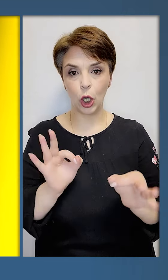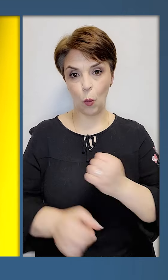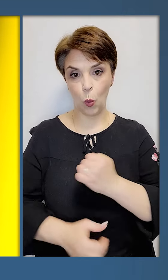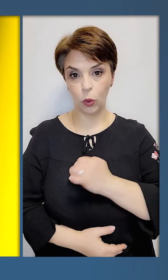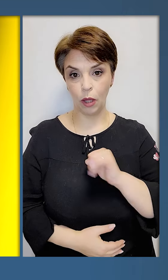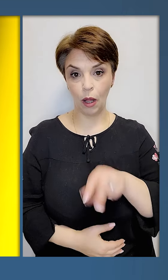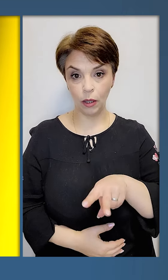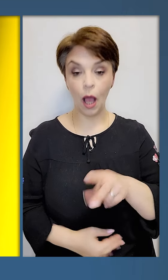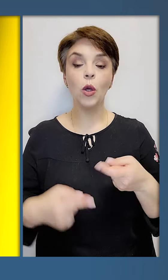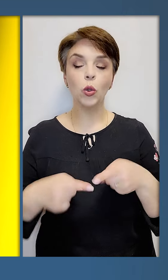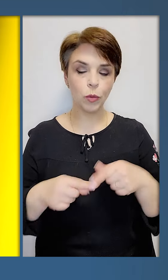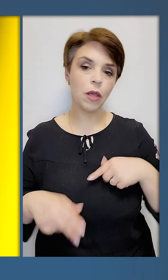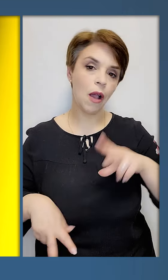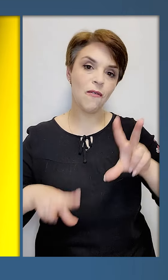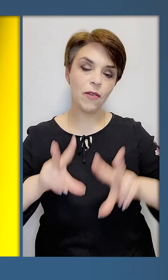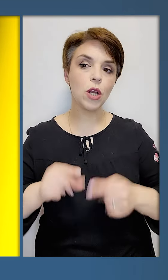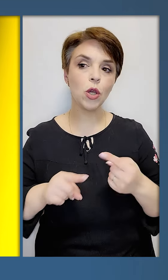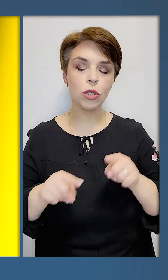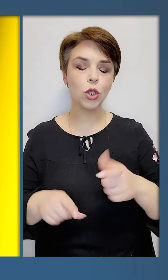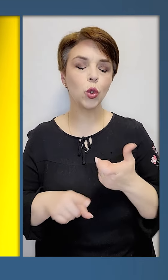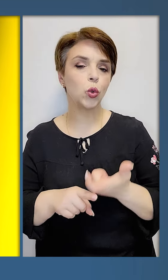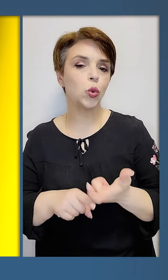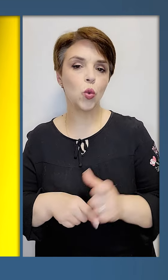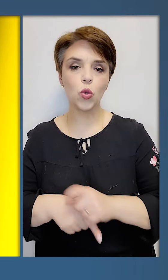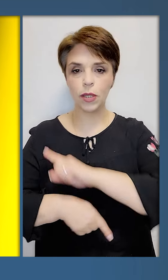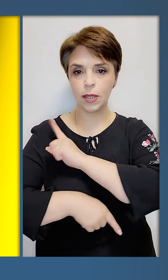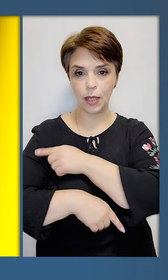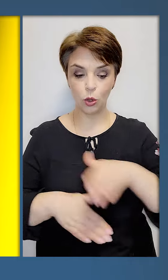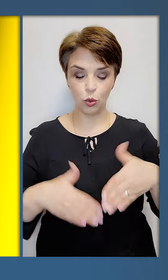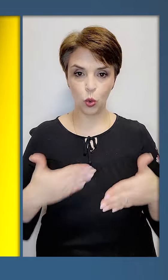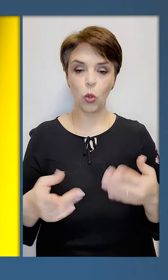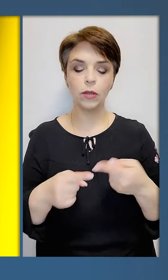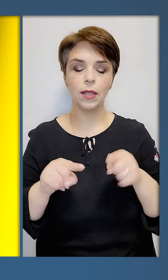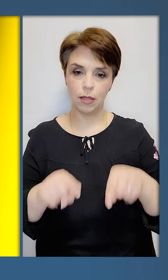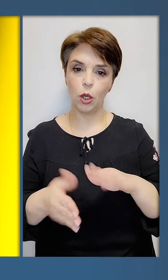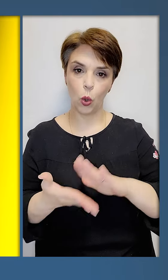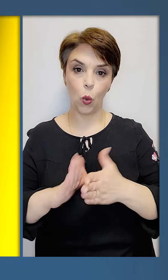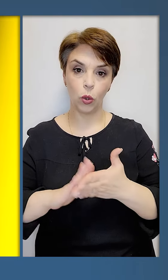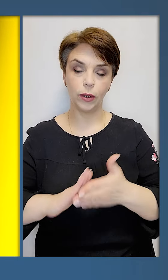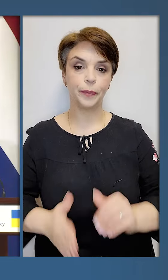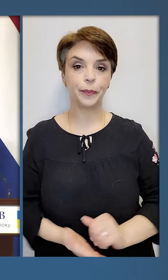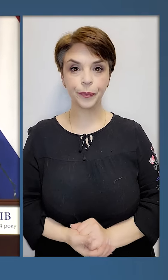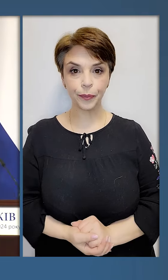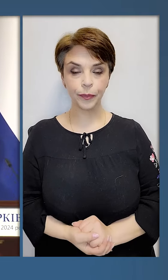І тому я вважаю, що це дуже сильні сторони цієї угоди.